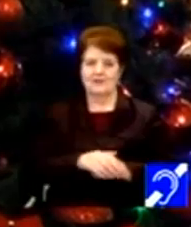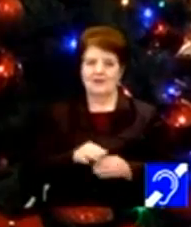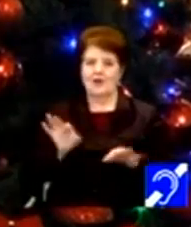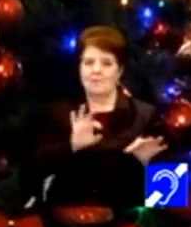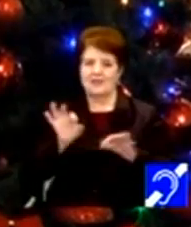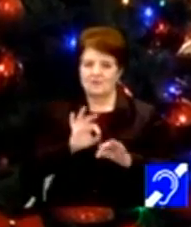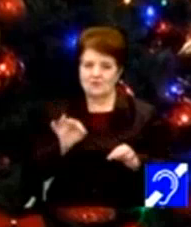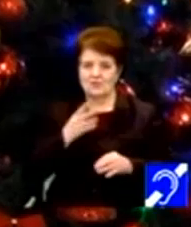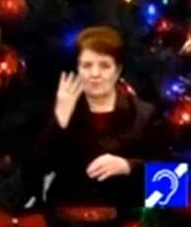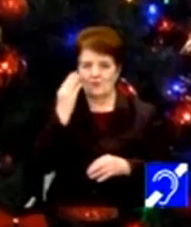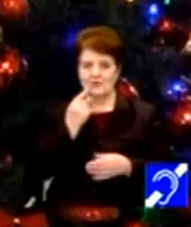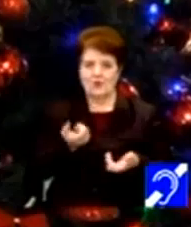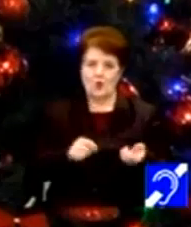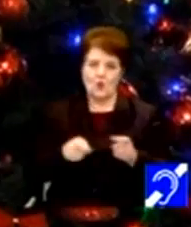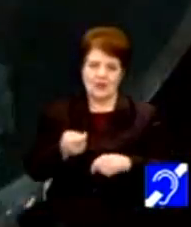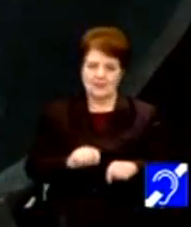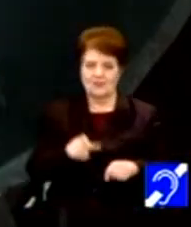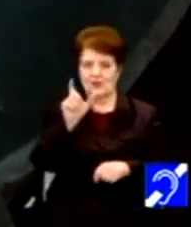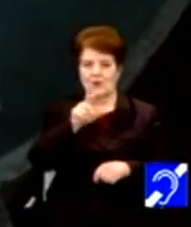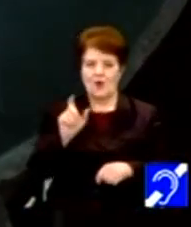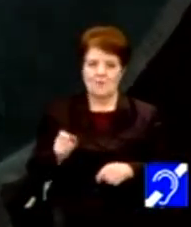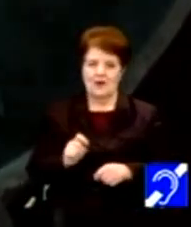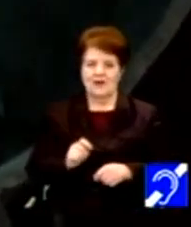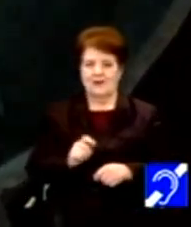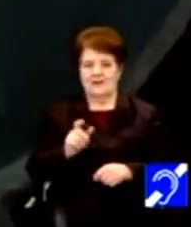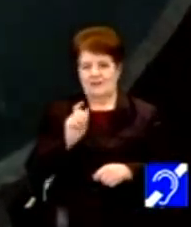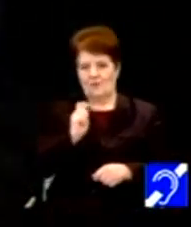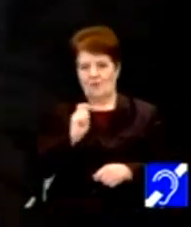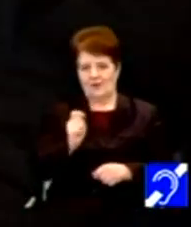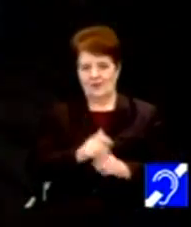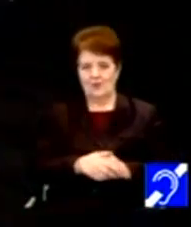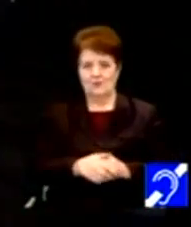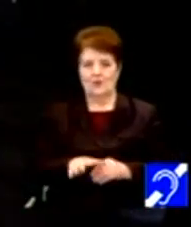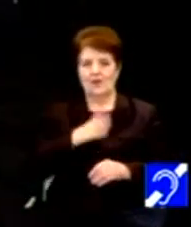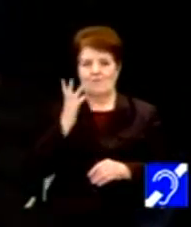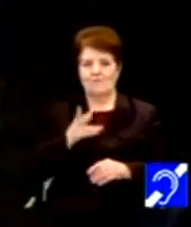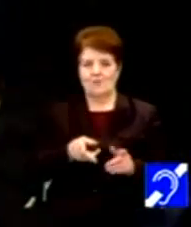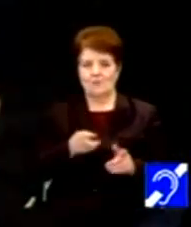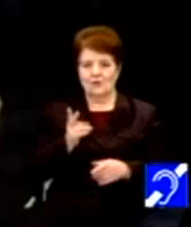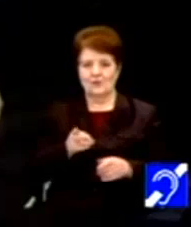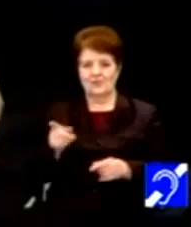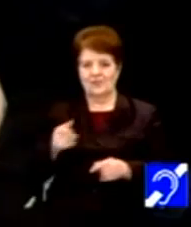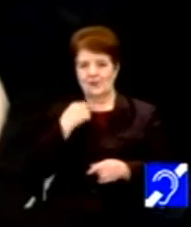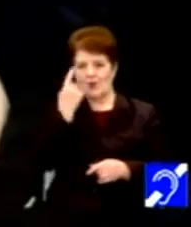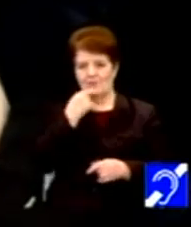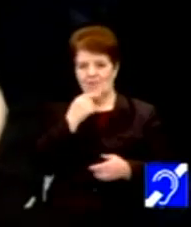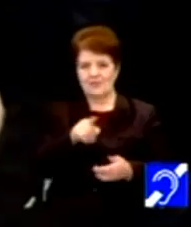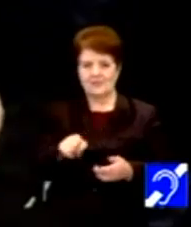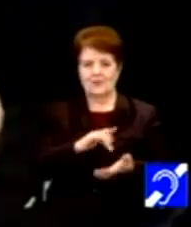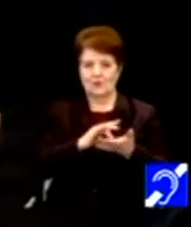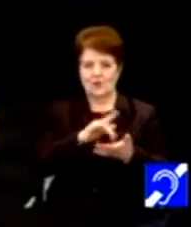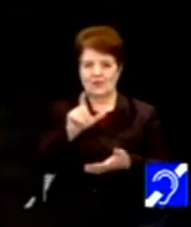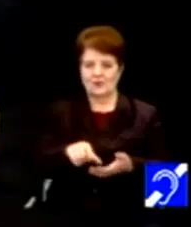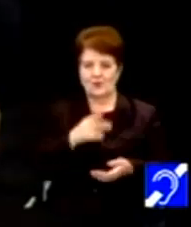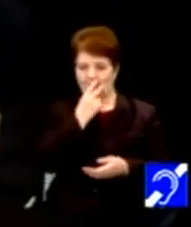plăcinte moldovenești, colăcei, colindători. Pregătim o tochitură pomana porcului care am făcut-o în prezența turiștilor și cu mămăligă,